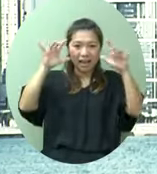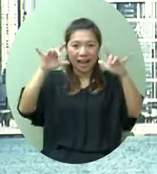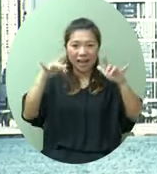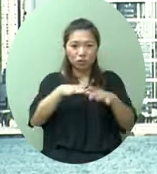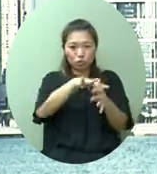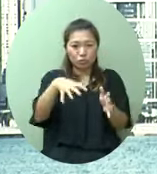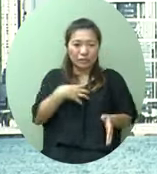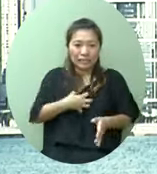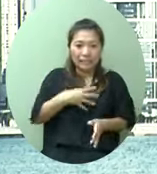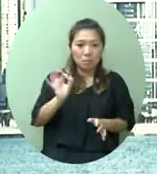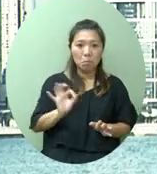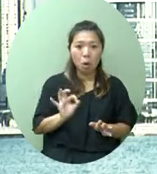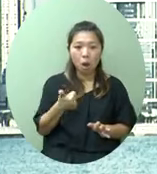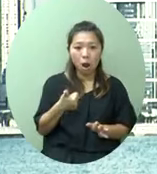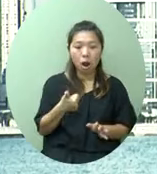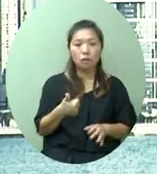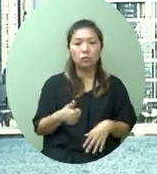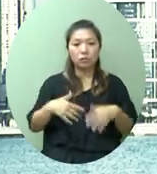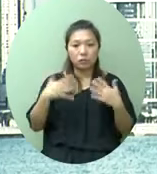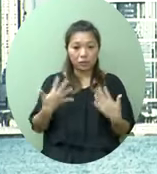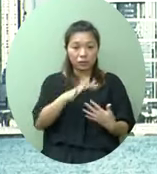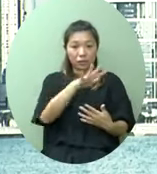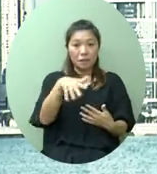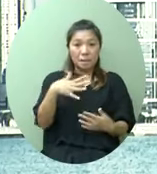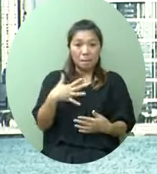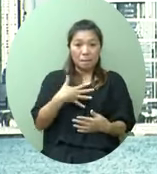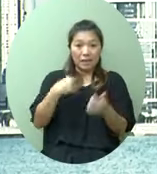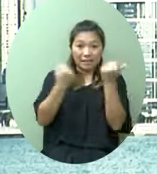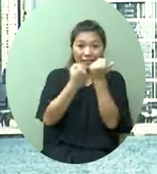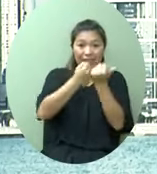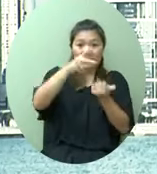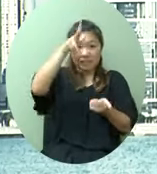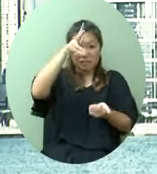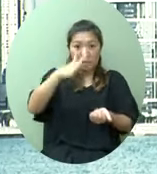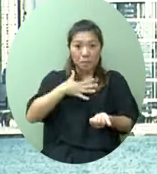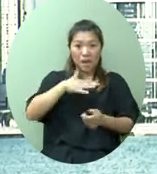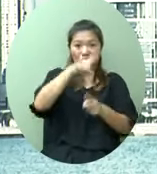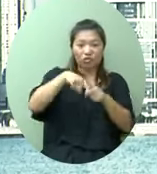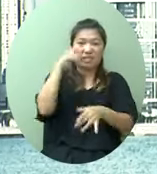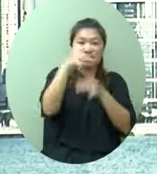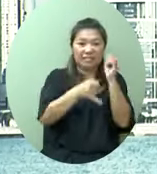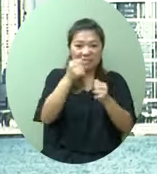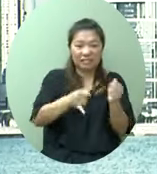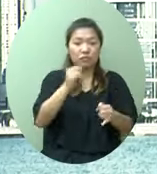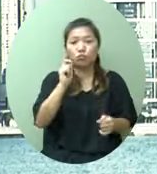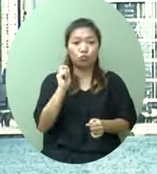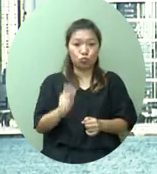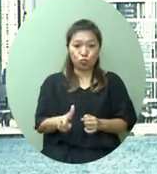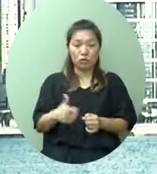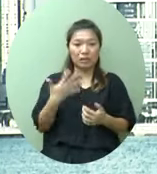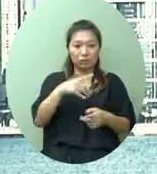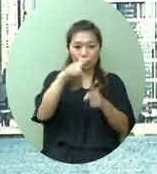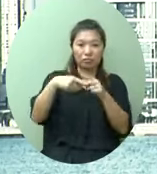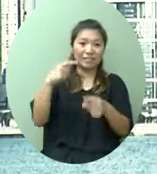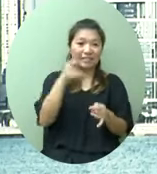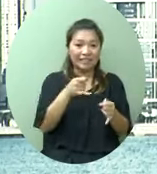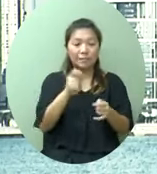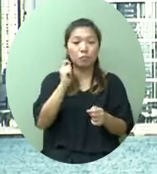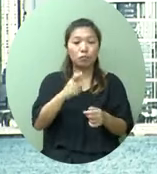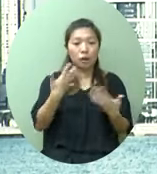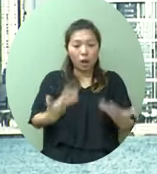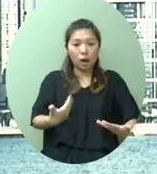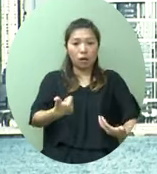需要擔心，亦都唔應該，亦都唔會因為話支持政府咧，會俾人去起底啊，或者係攻擊咁。呢個係更加